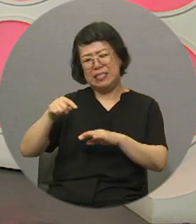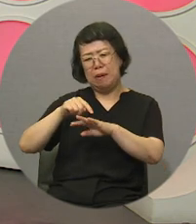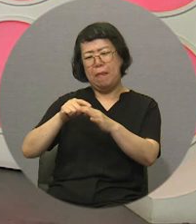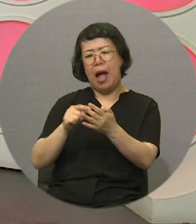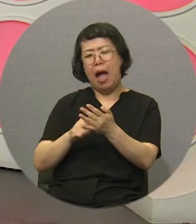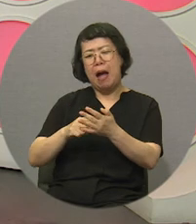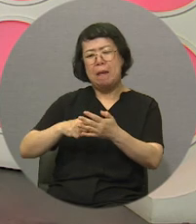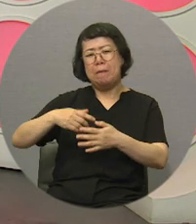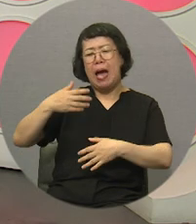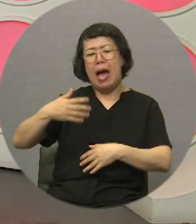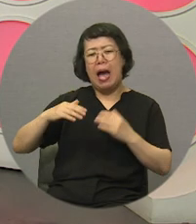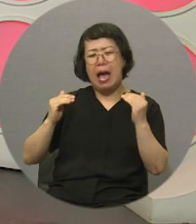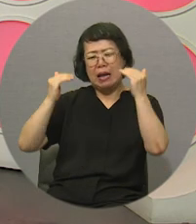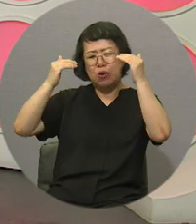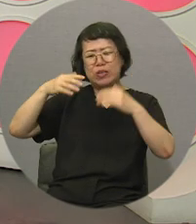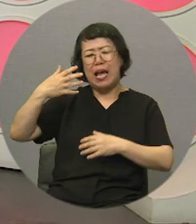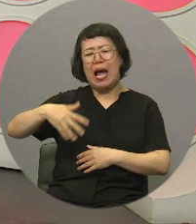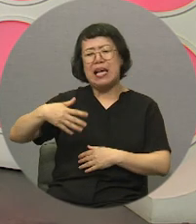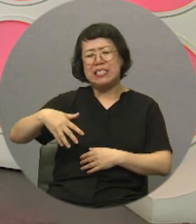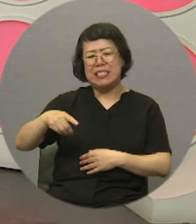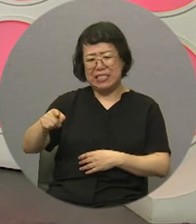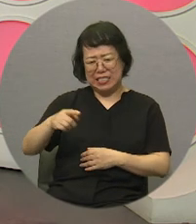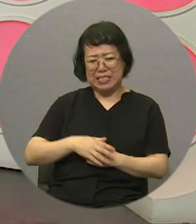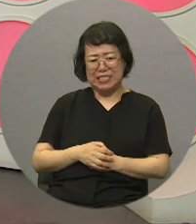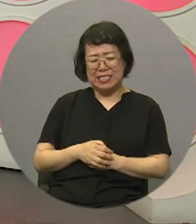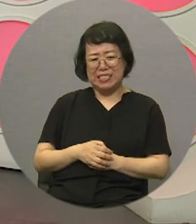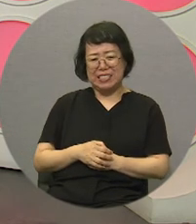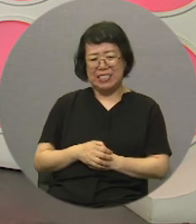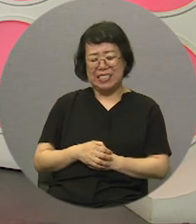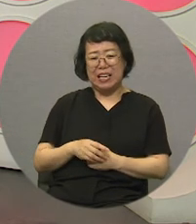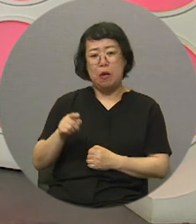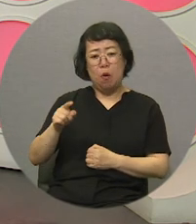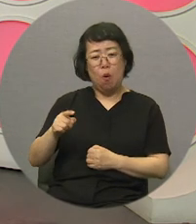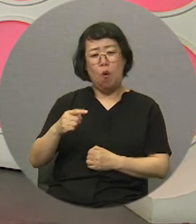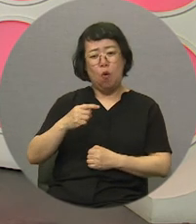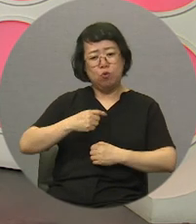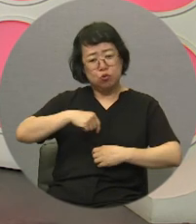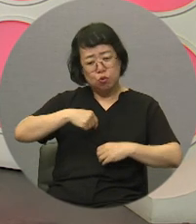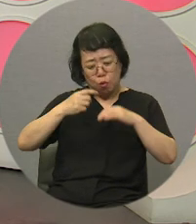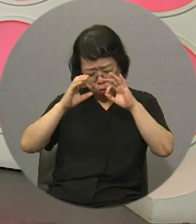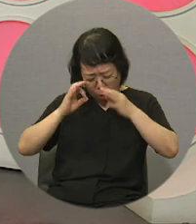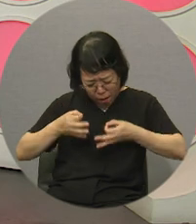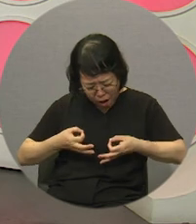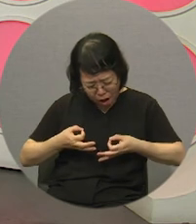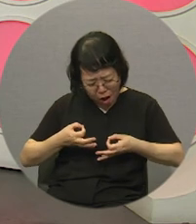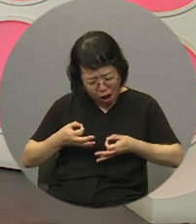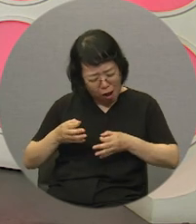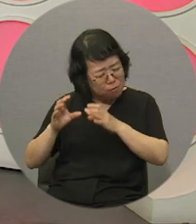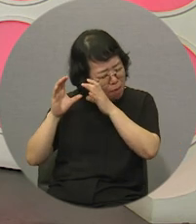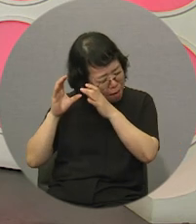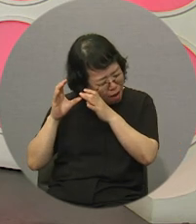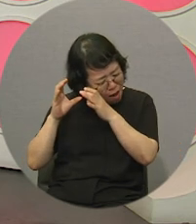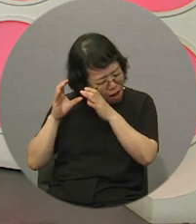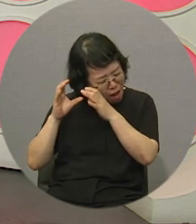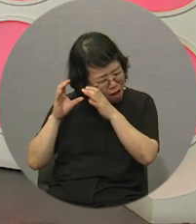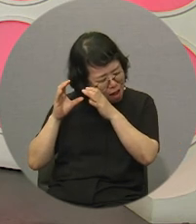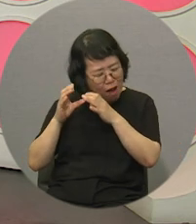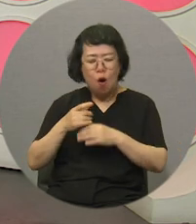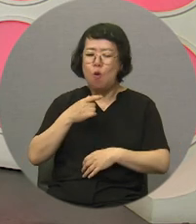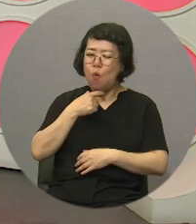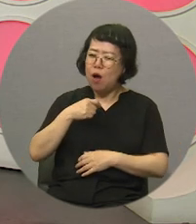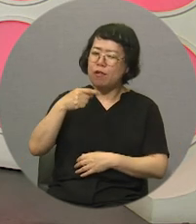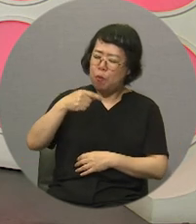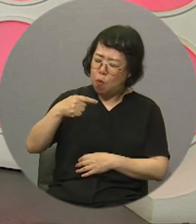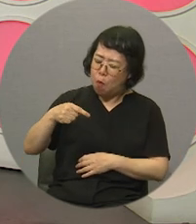키가 덜 커서 그래. 자기의 마음에 귀를 기울여야 그 키가 자란단다.